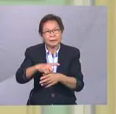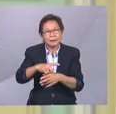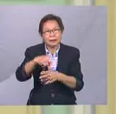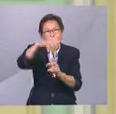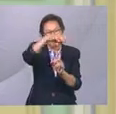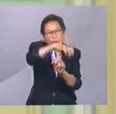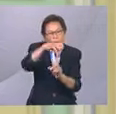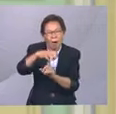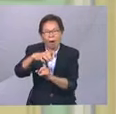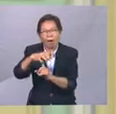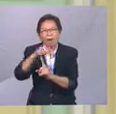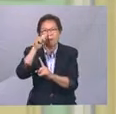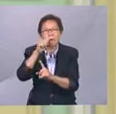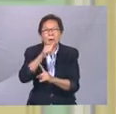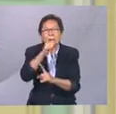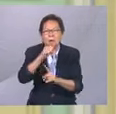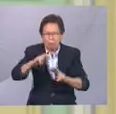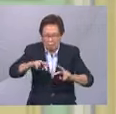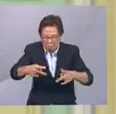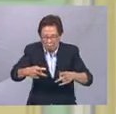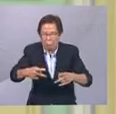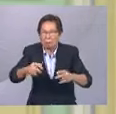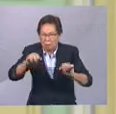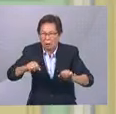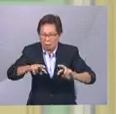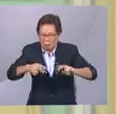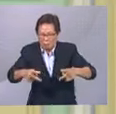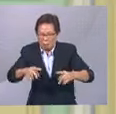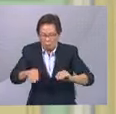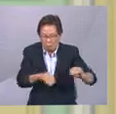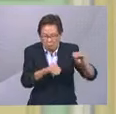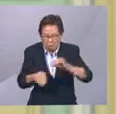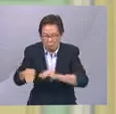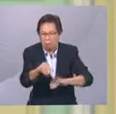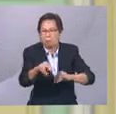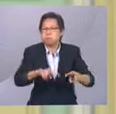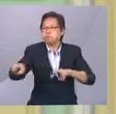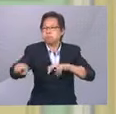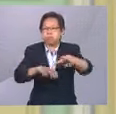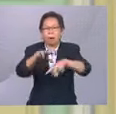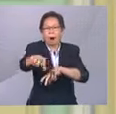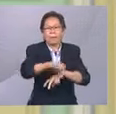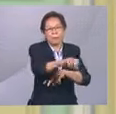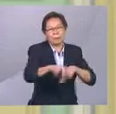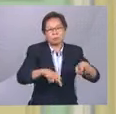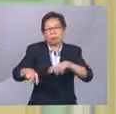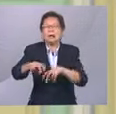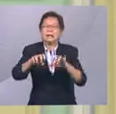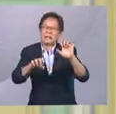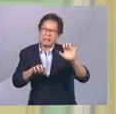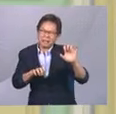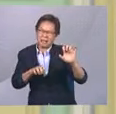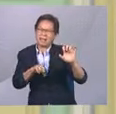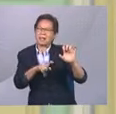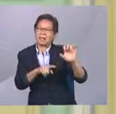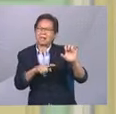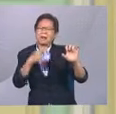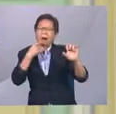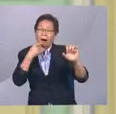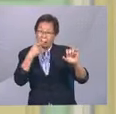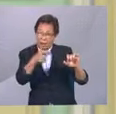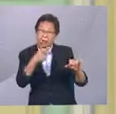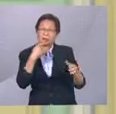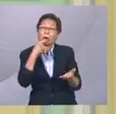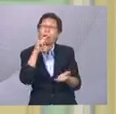juga boleh menyebabkan berlaku pergerakan yang ramai jadi walaupun i-walk pun kita orde